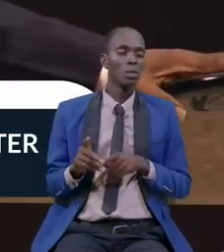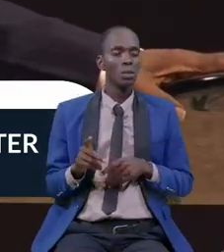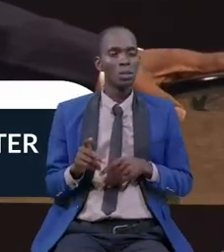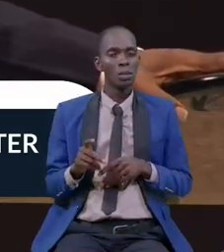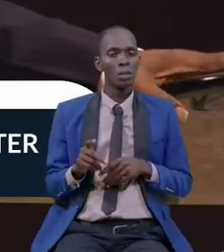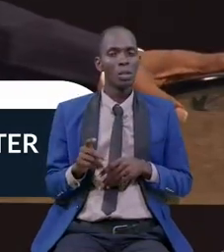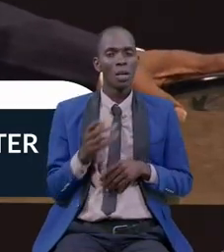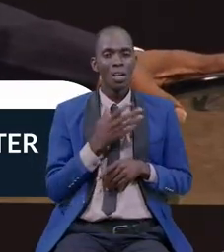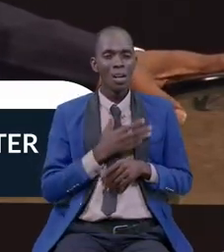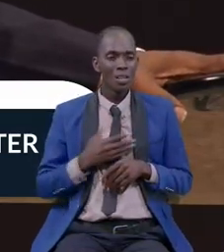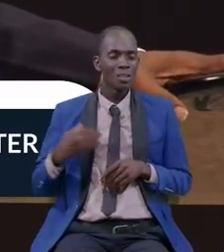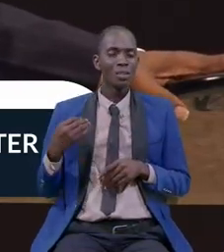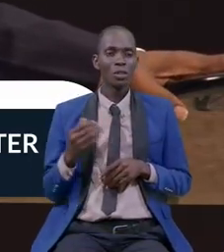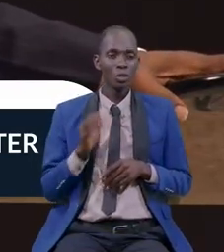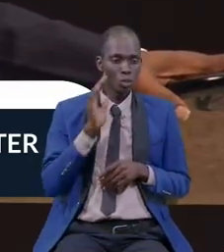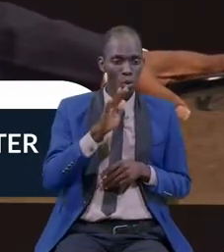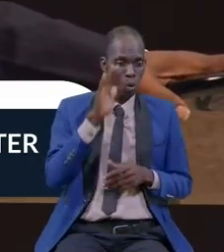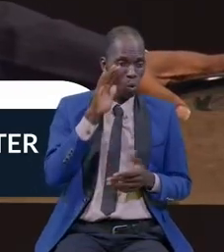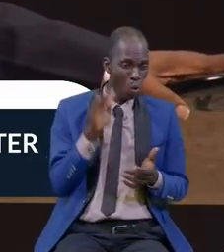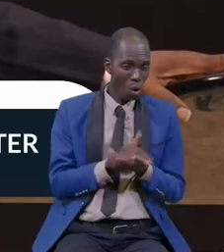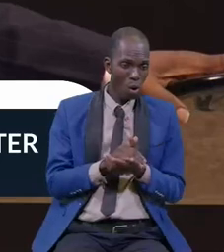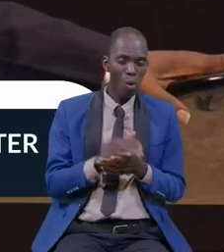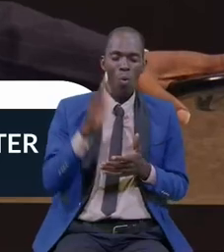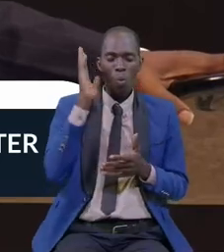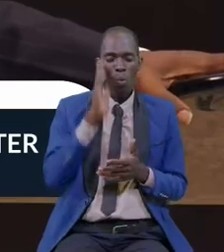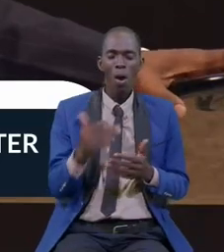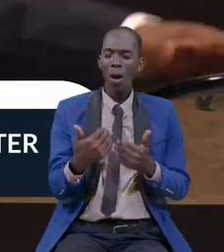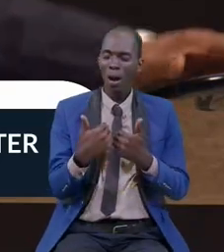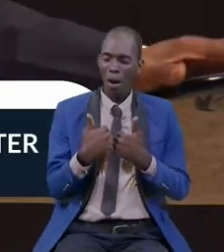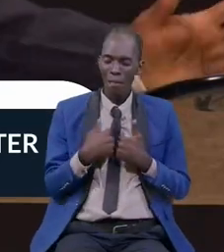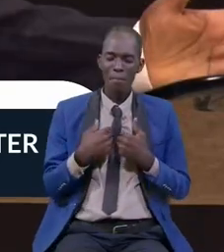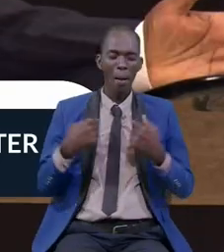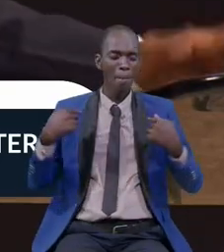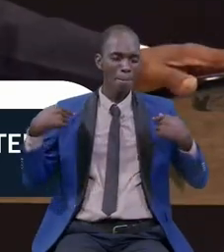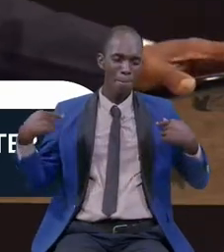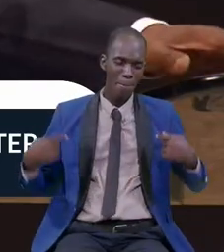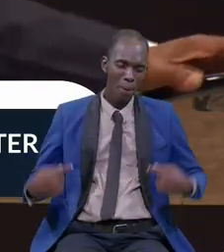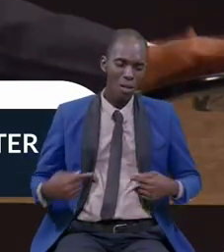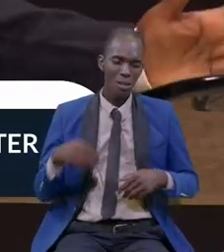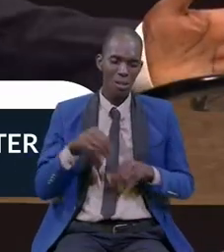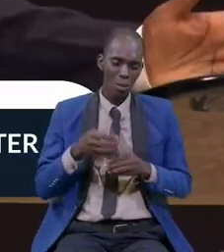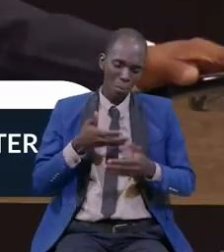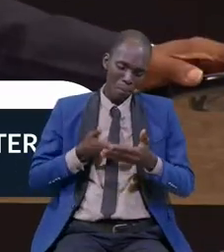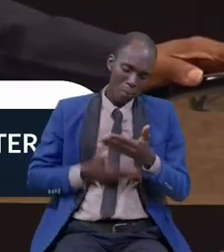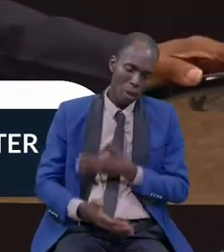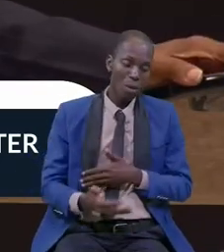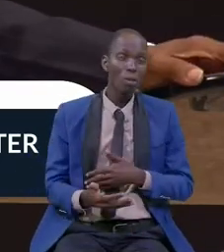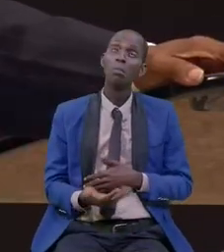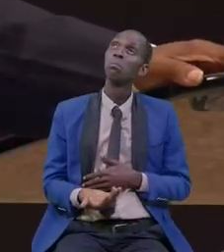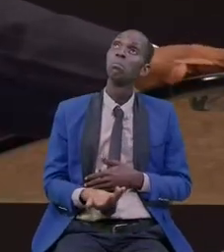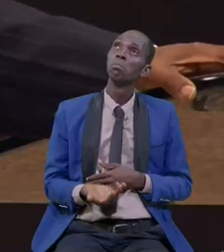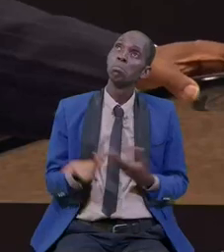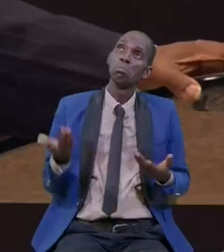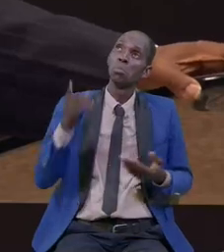et même ta femme elle va enfanter elle aura des douleurs c'est pas grave c'est bon c'est Dieu qui parle